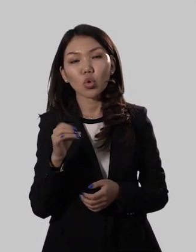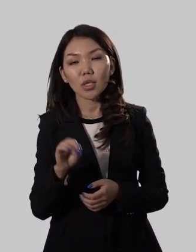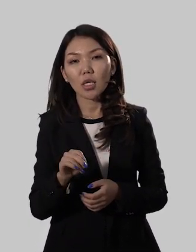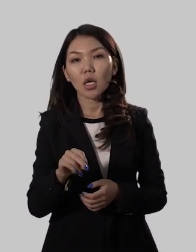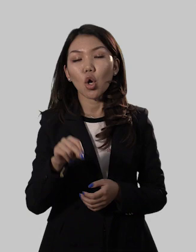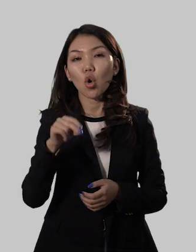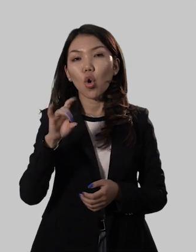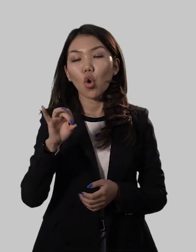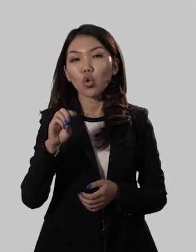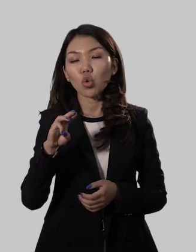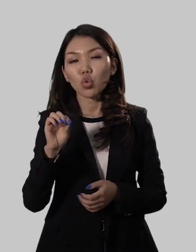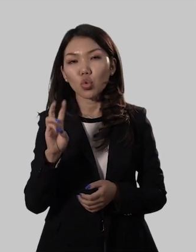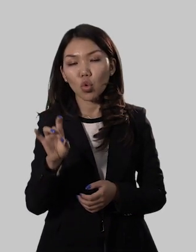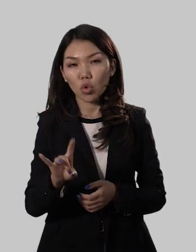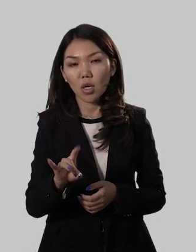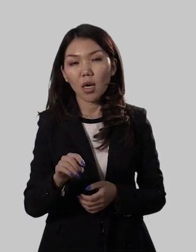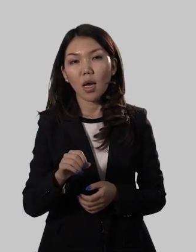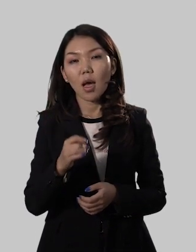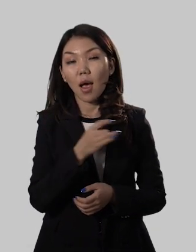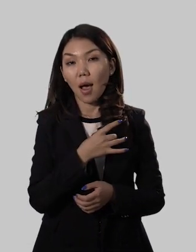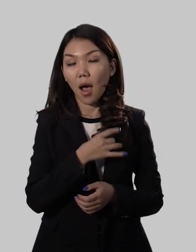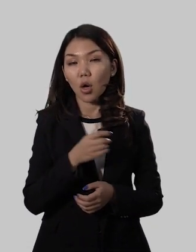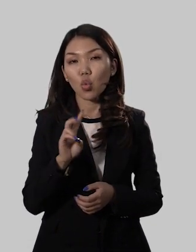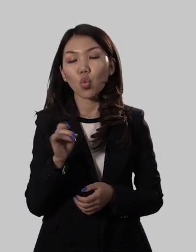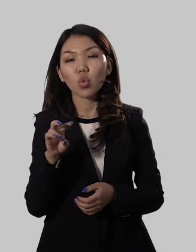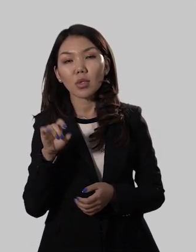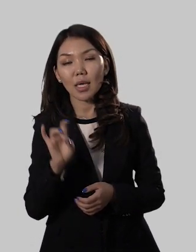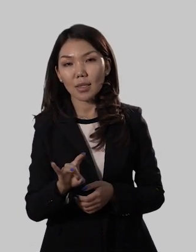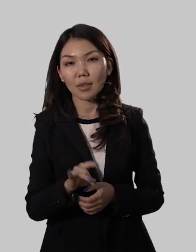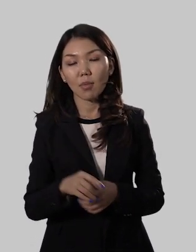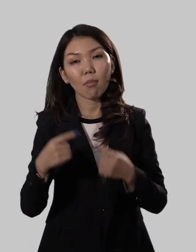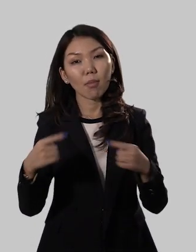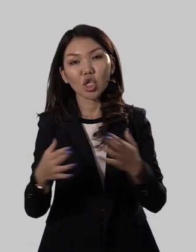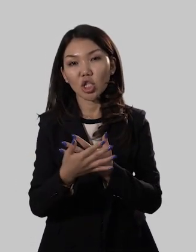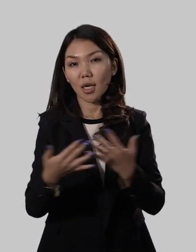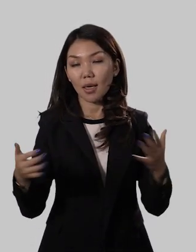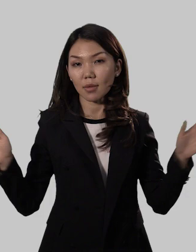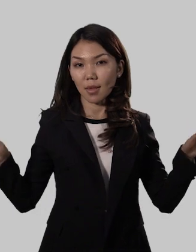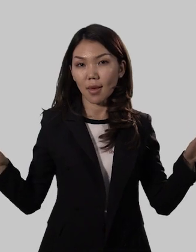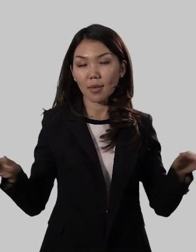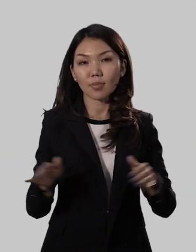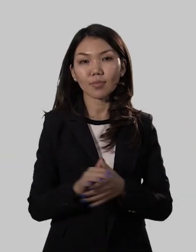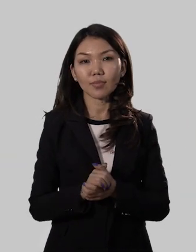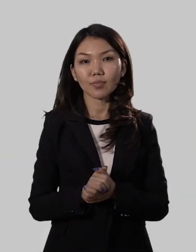куйруктар, өрдөктөр, ак куулар, ак чардактар жана башкалар.